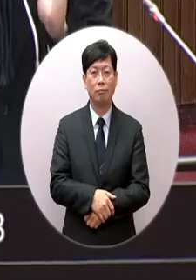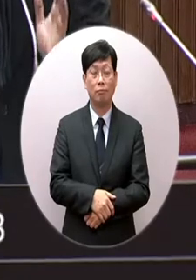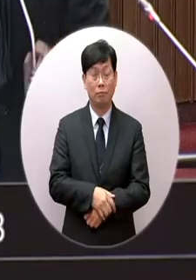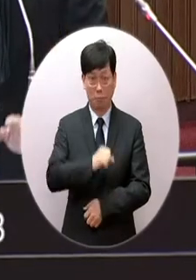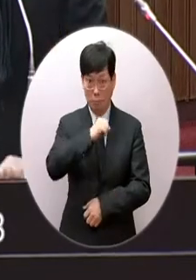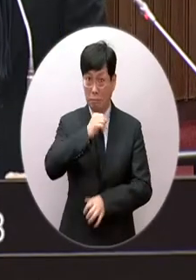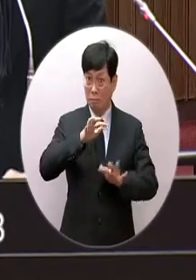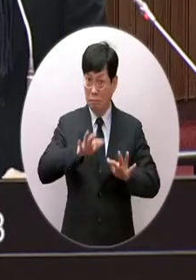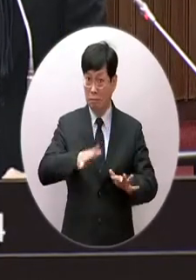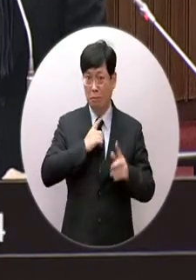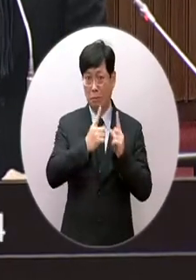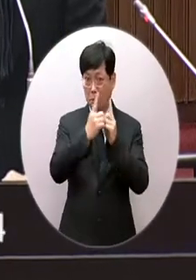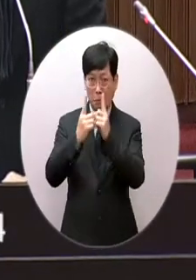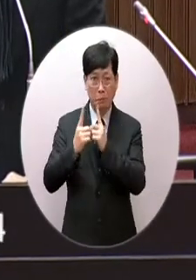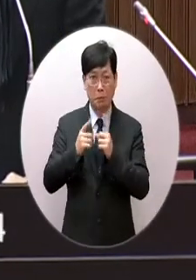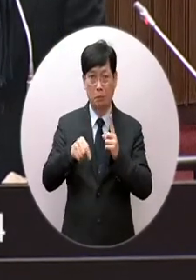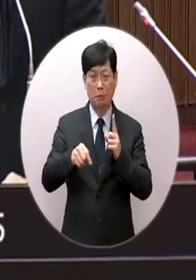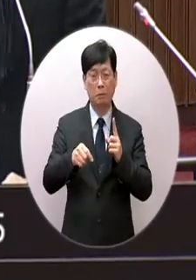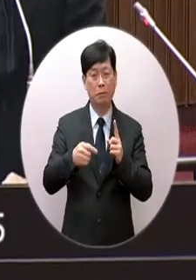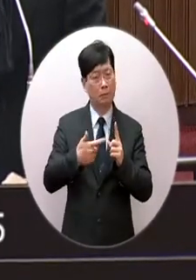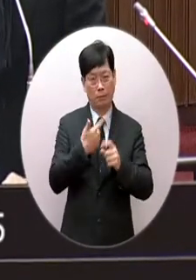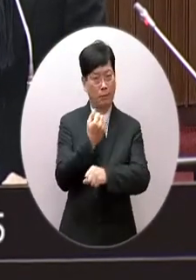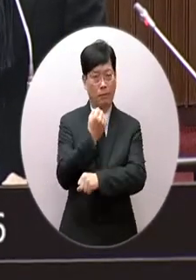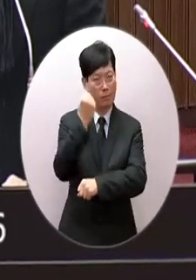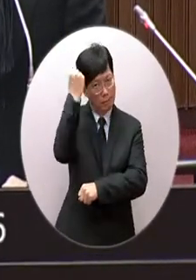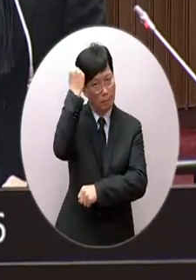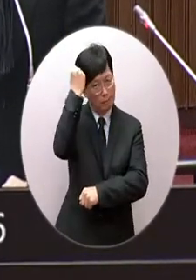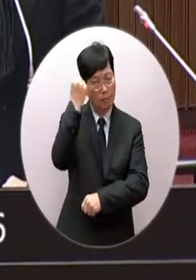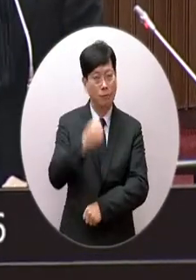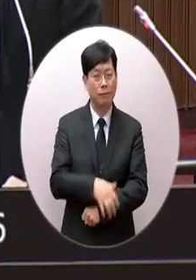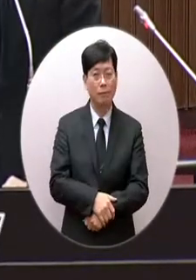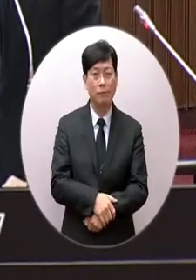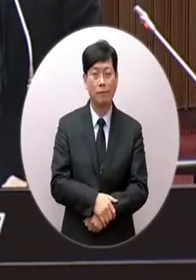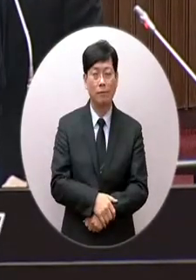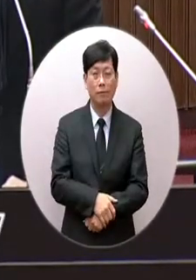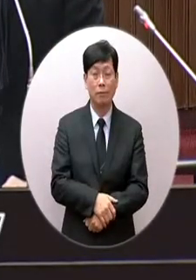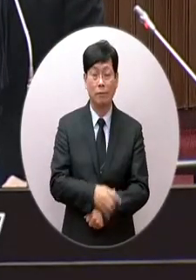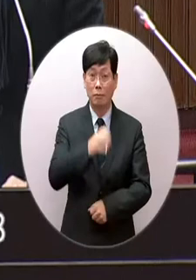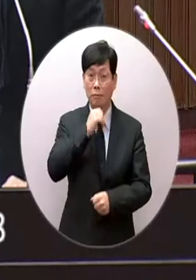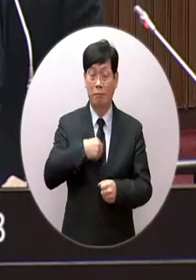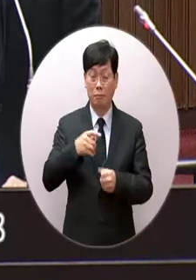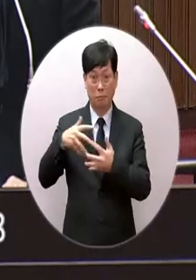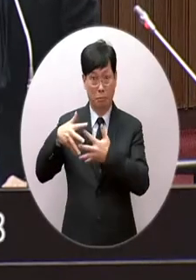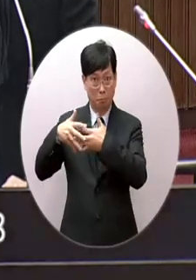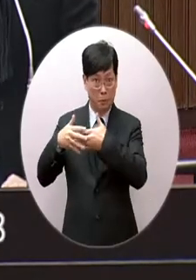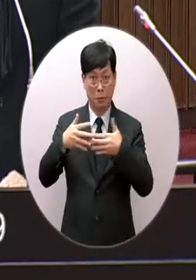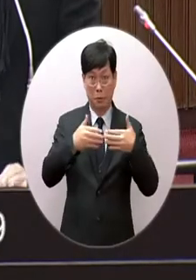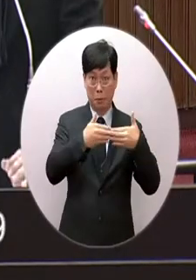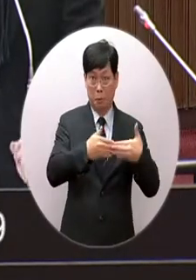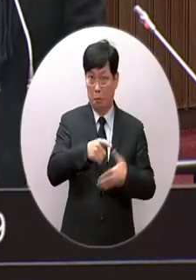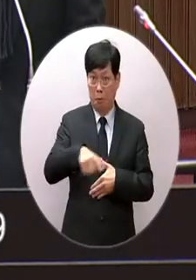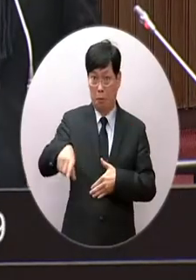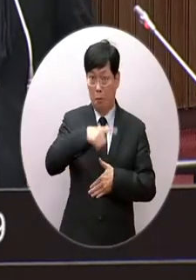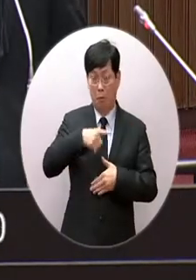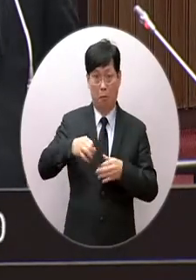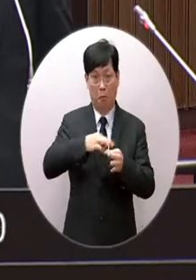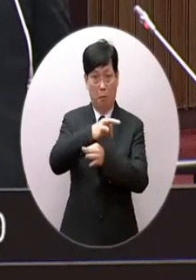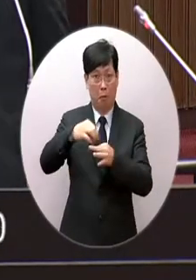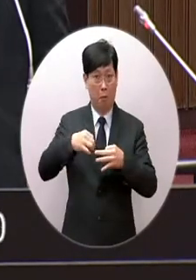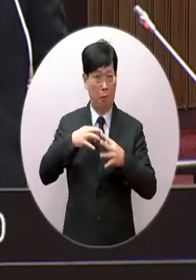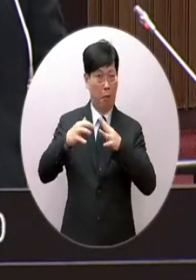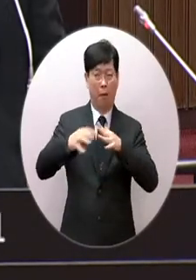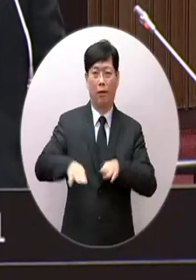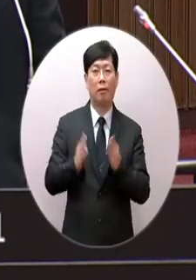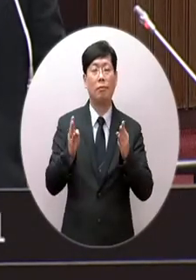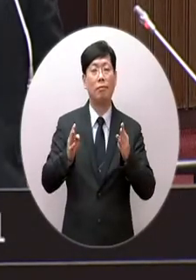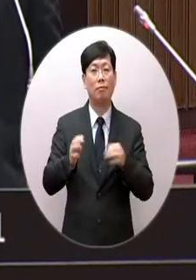看到台湾现在的处境啊，很辛苦。中美贸易大战现在开打了哈，那美